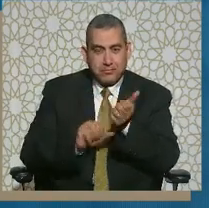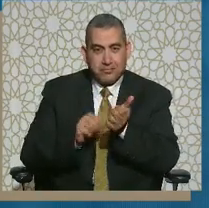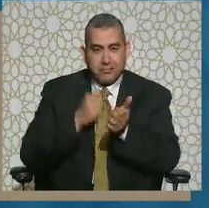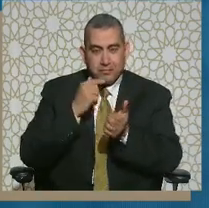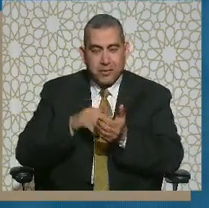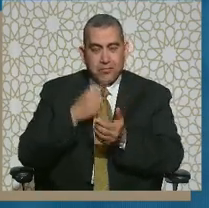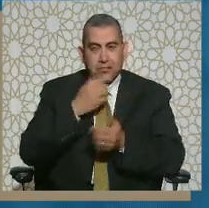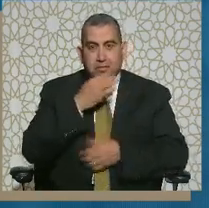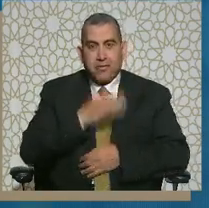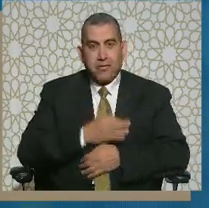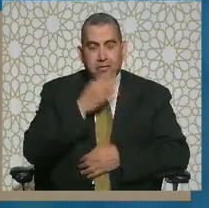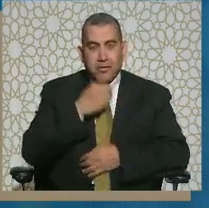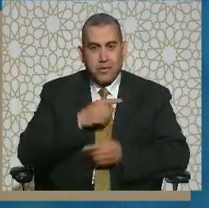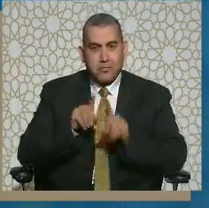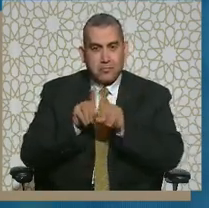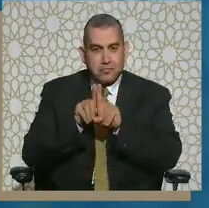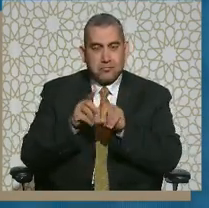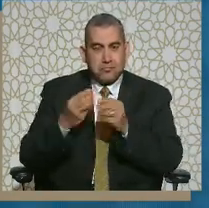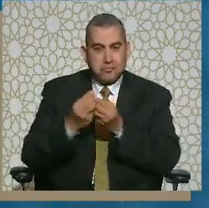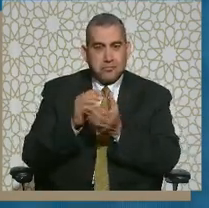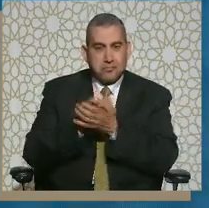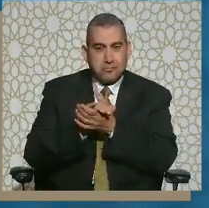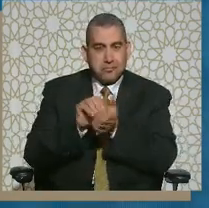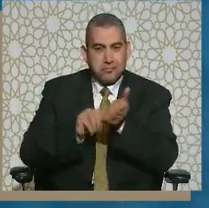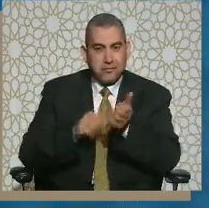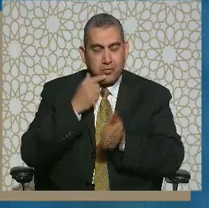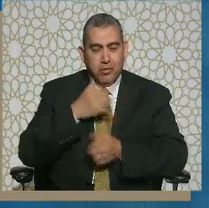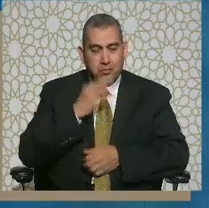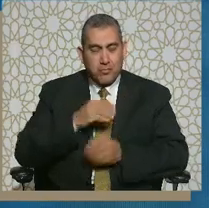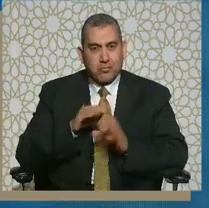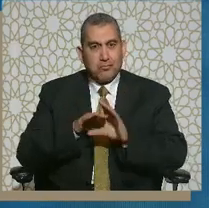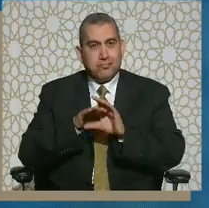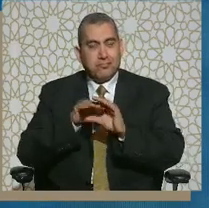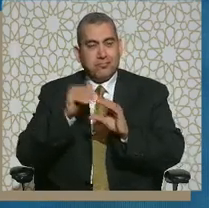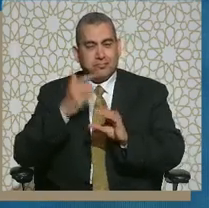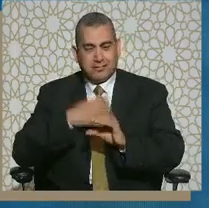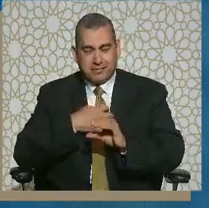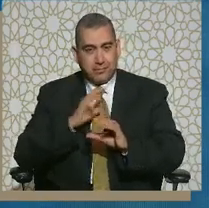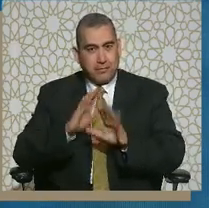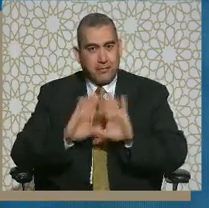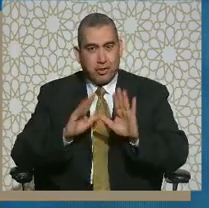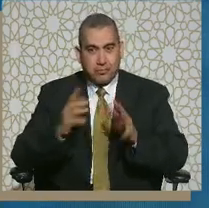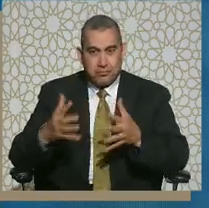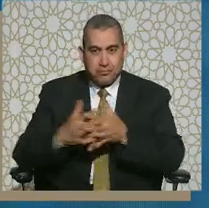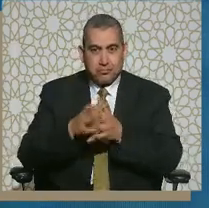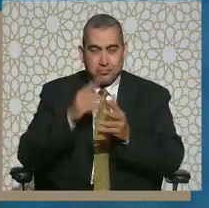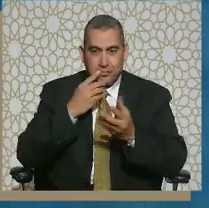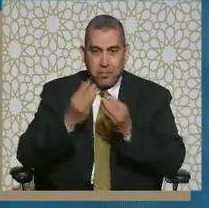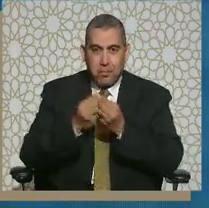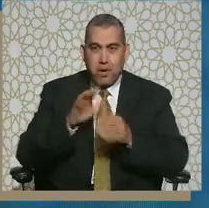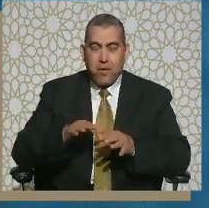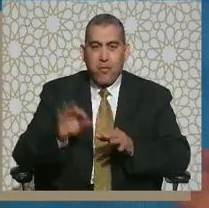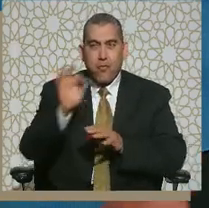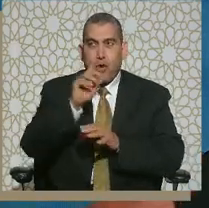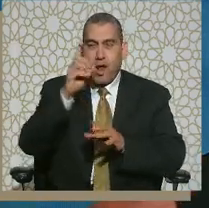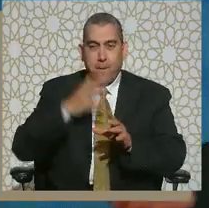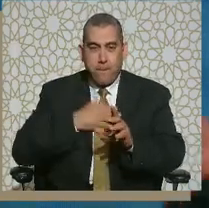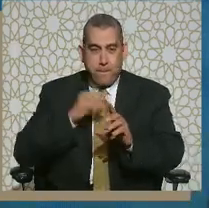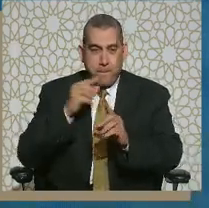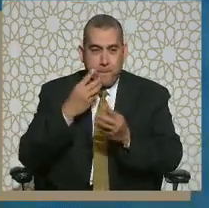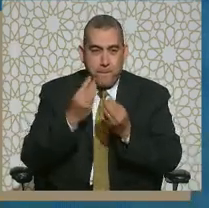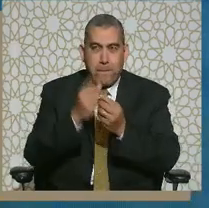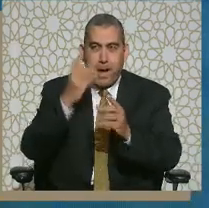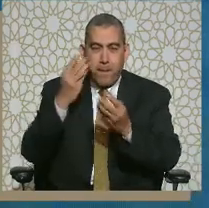عجيب يخلي الواحد يخرج من كل كابته ويحس بمعنى وهو معكم اينما كنتم ان هو